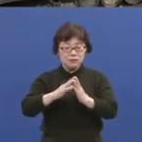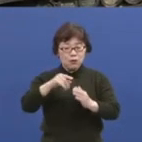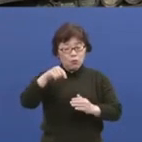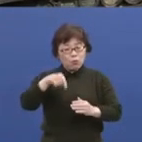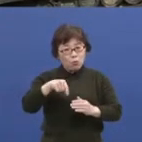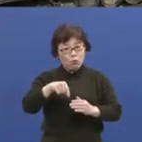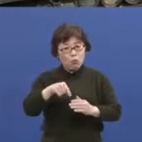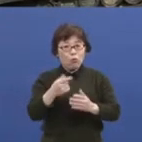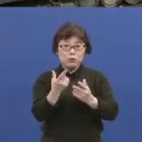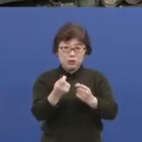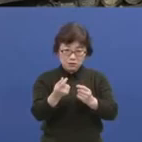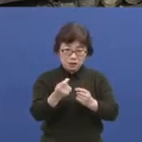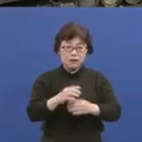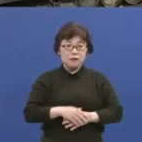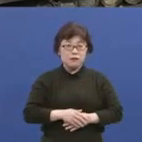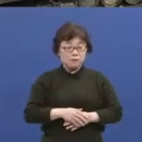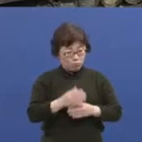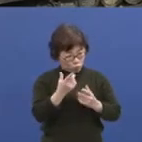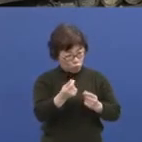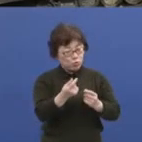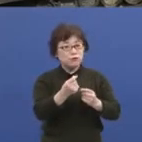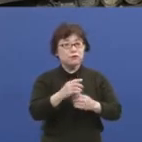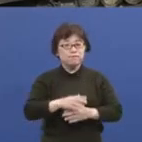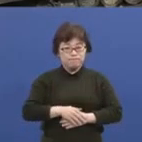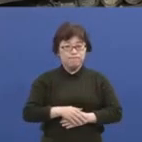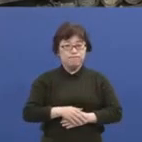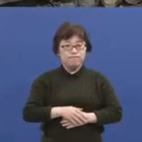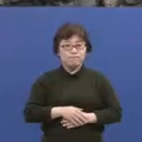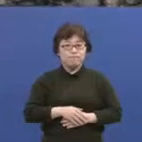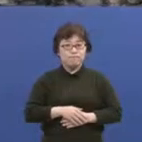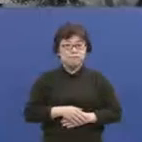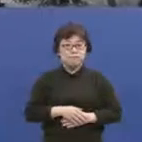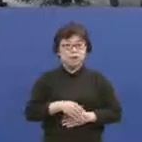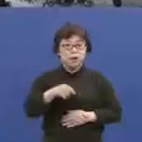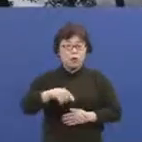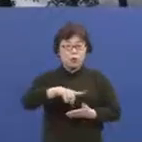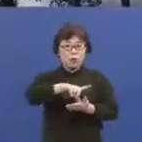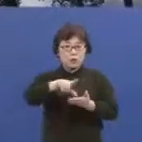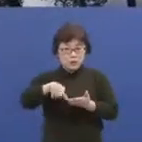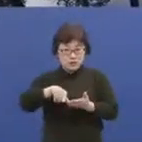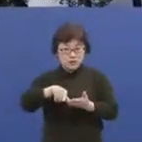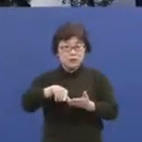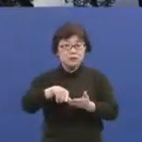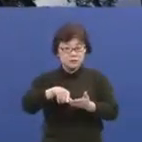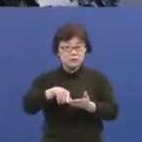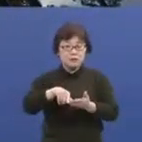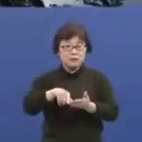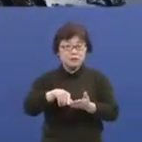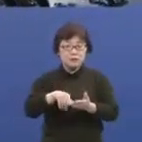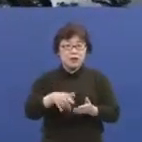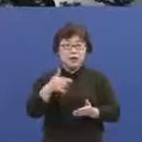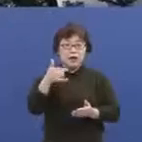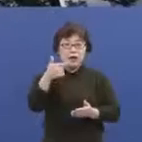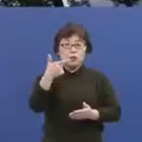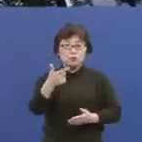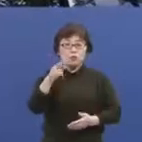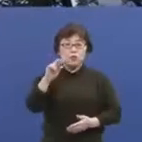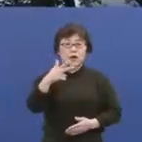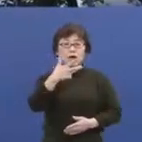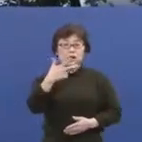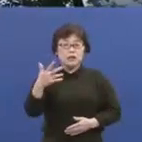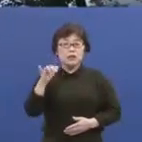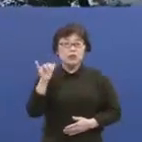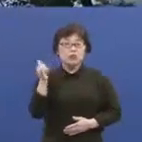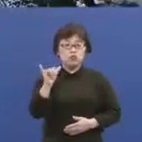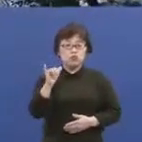この地だということになるんじゃないですか。 そうですね、この地に服部の村地夫婦が住んでいたということ